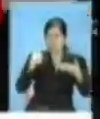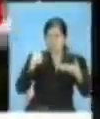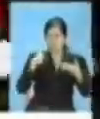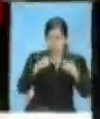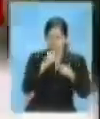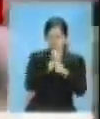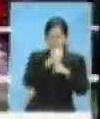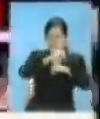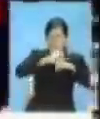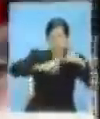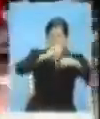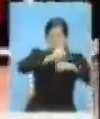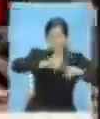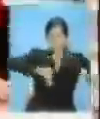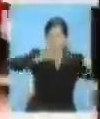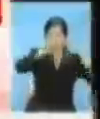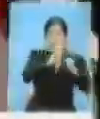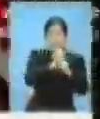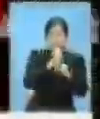เสียติดมาได้ดิ